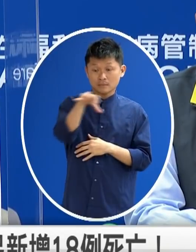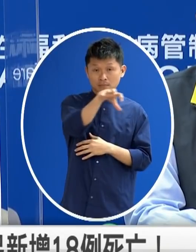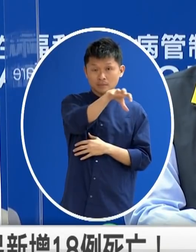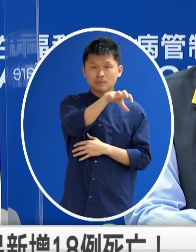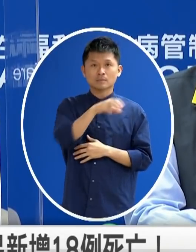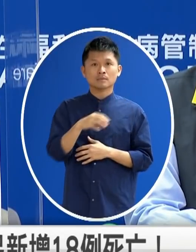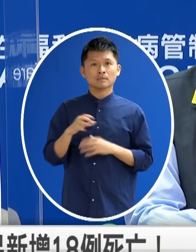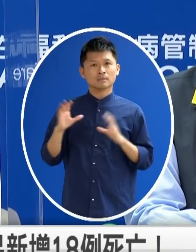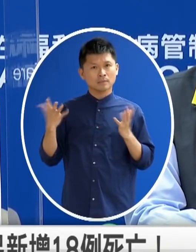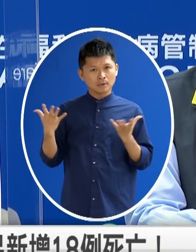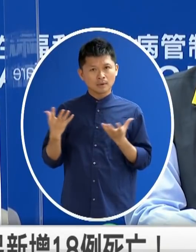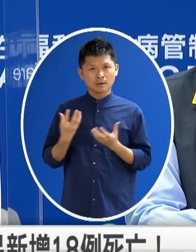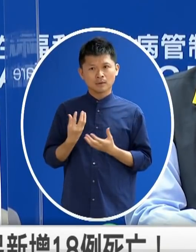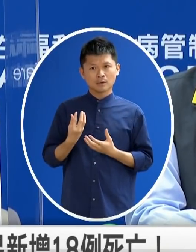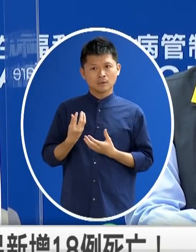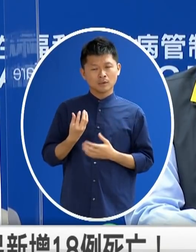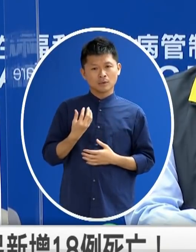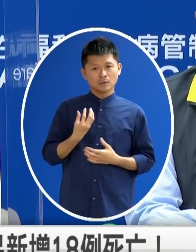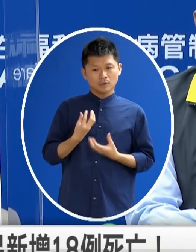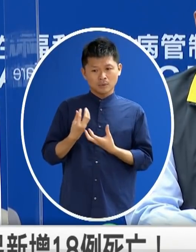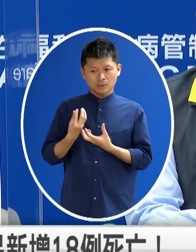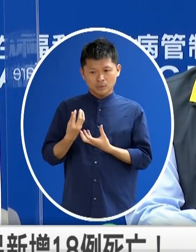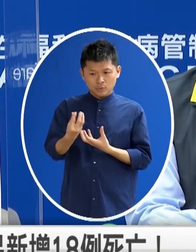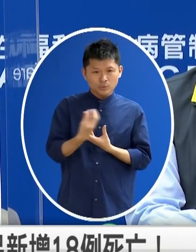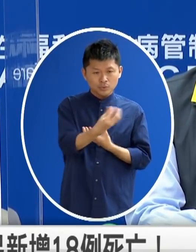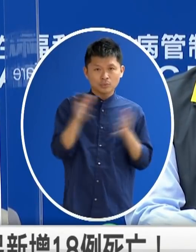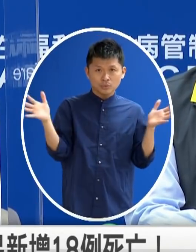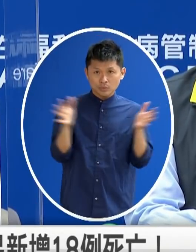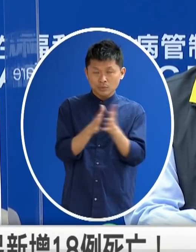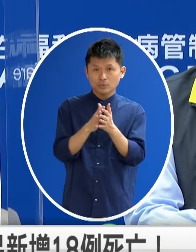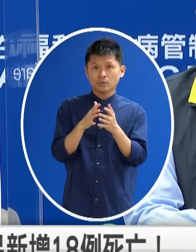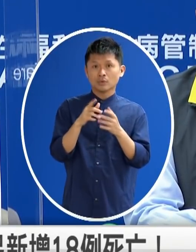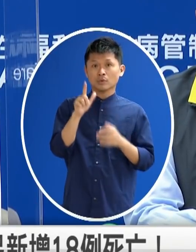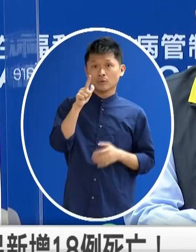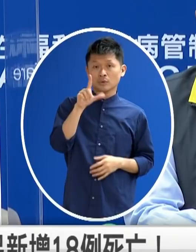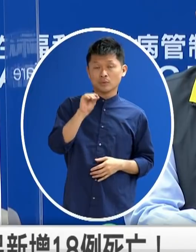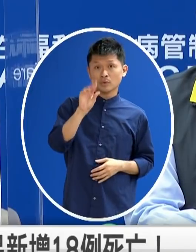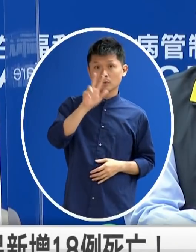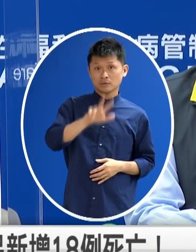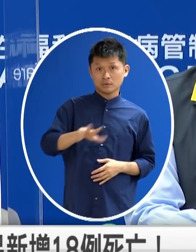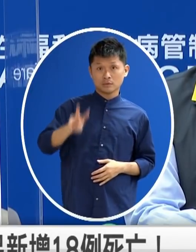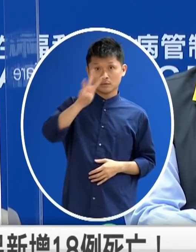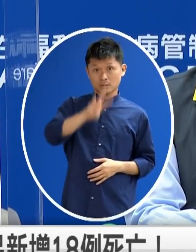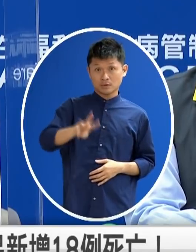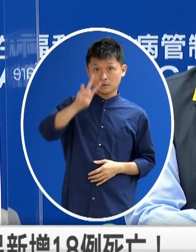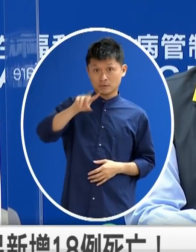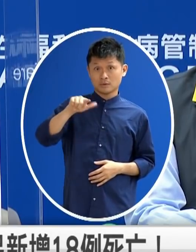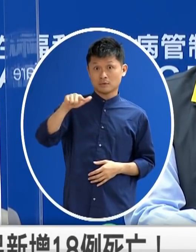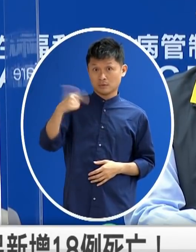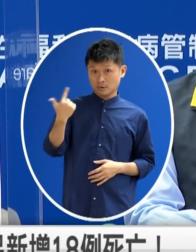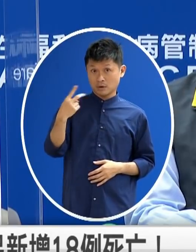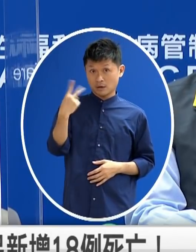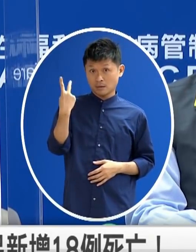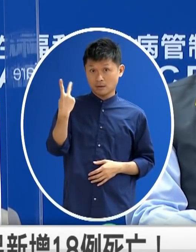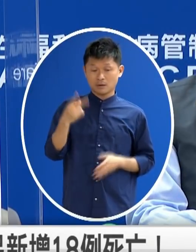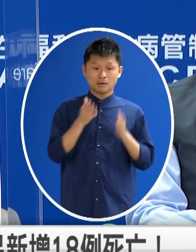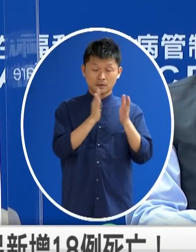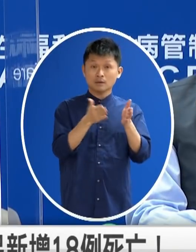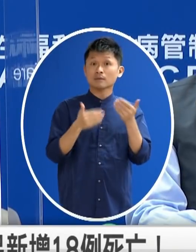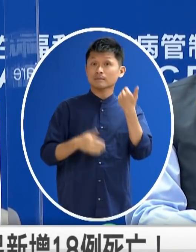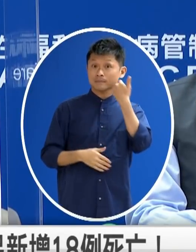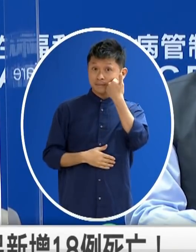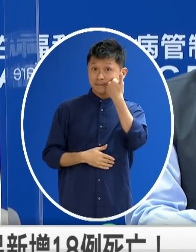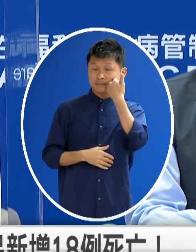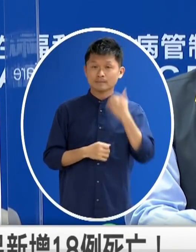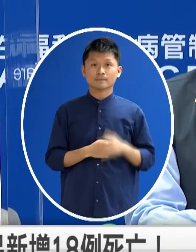概会发哈63200，哈63200剂哈，这那是要针对哈，我们现